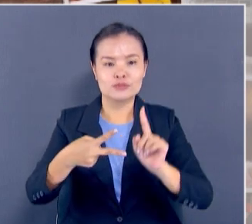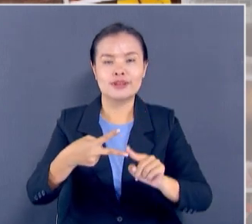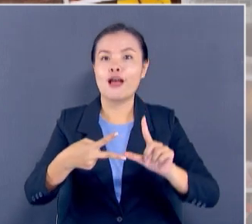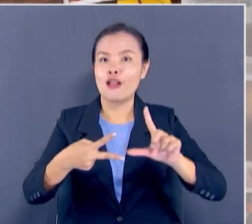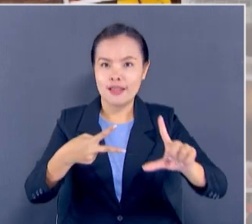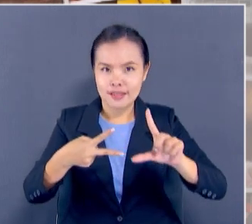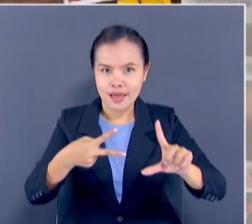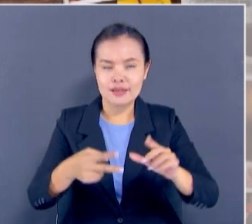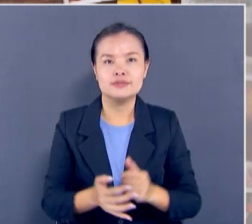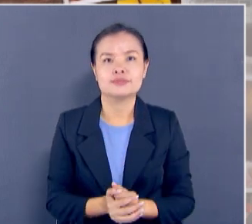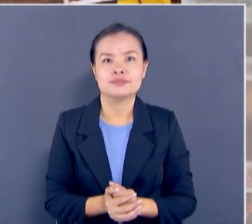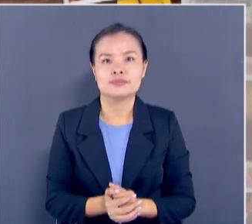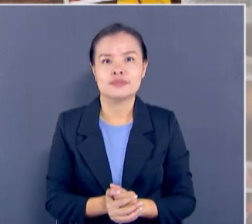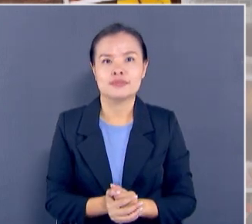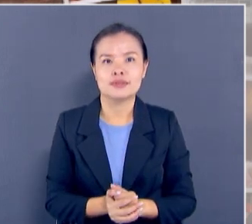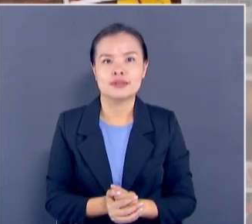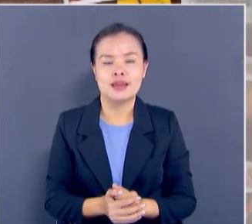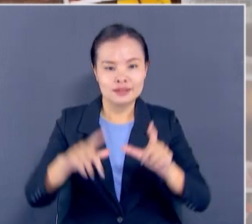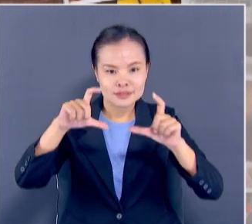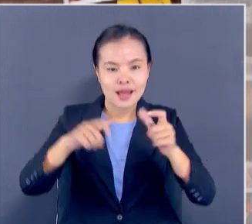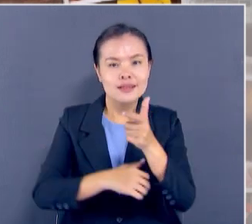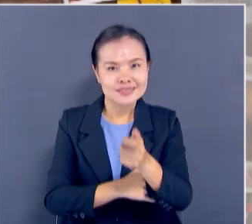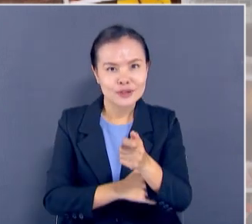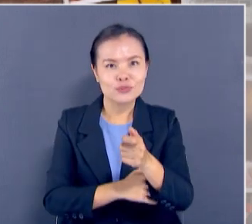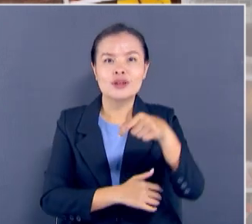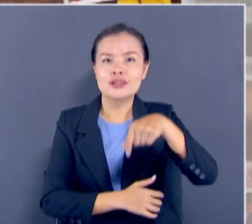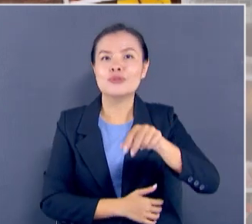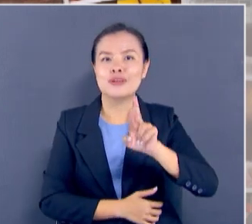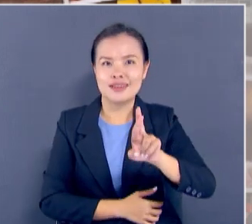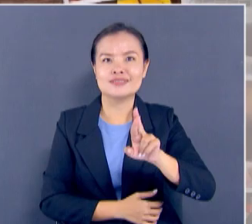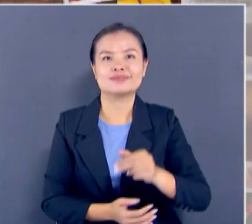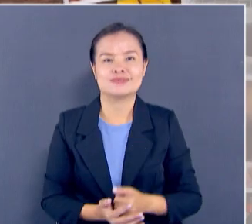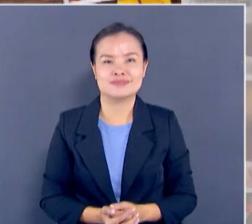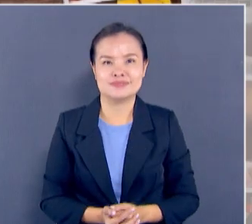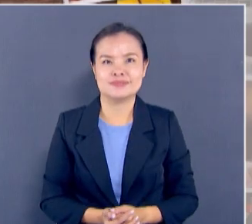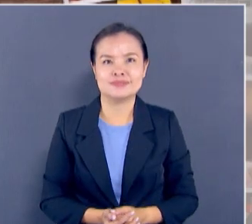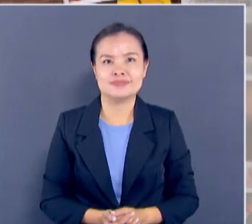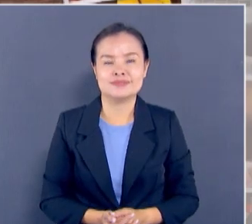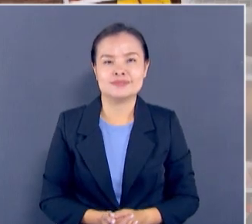News ครับหรือที่ LINE Good Morning Thailand หรือว่าถ่ายภาพสแกน QR Code หน้าจอส่งมาได้เลยนะครับ